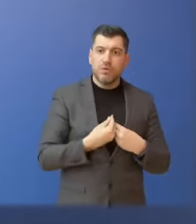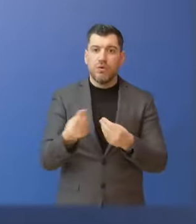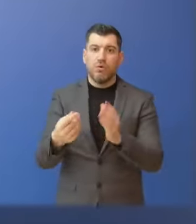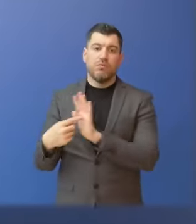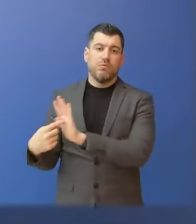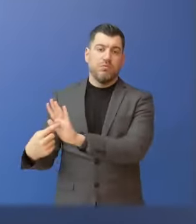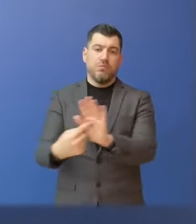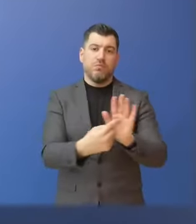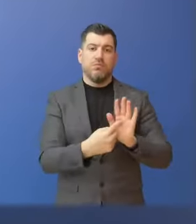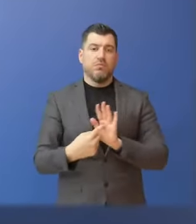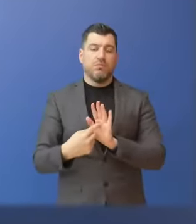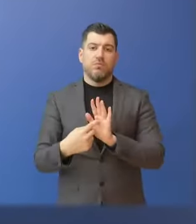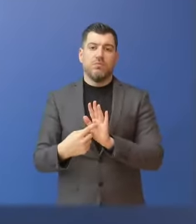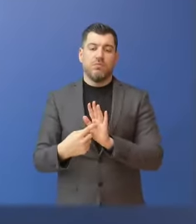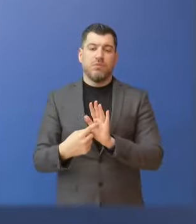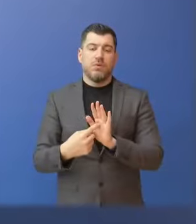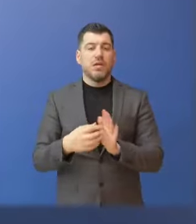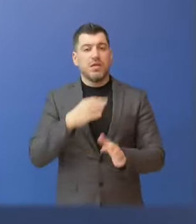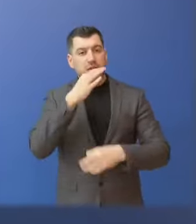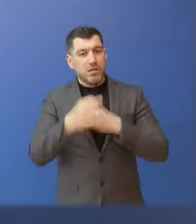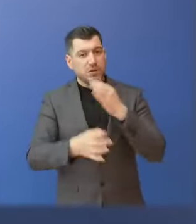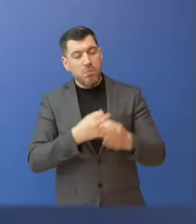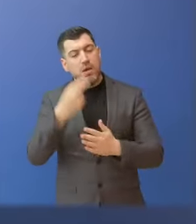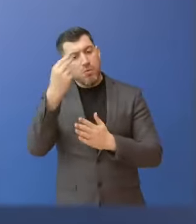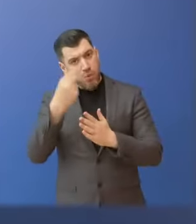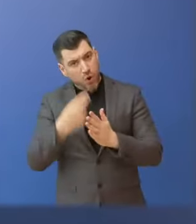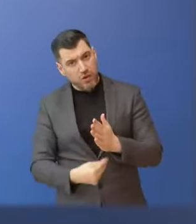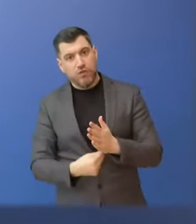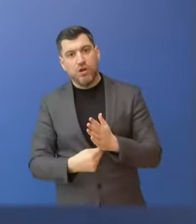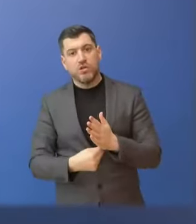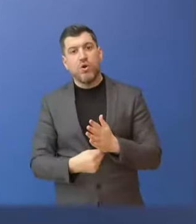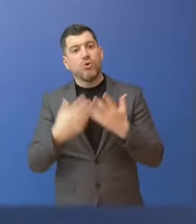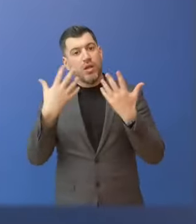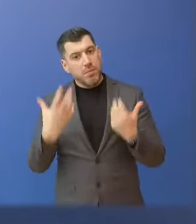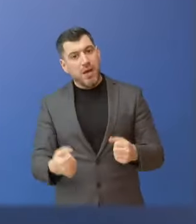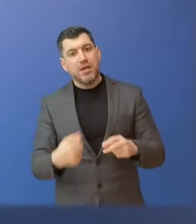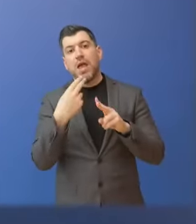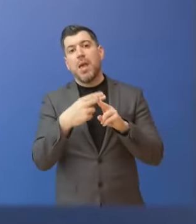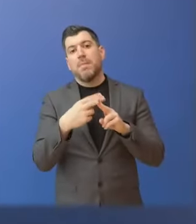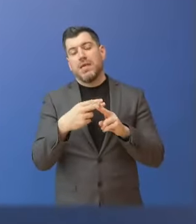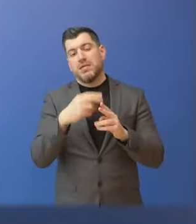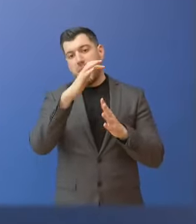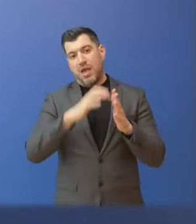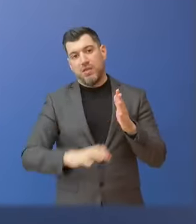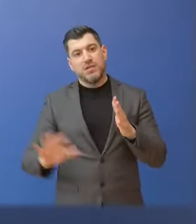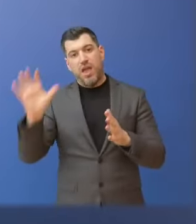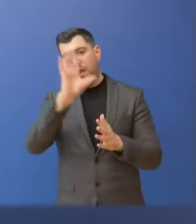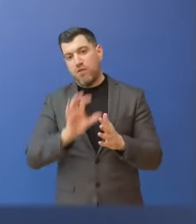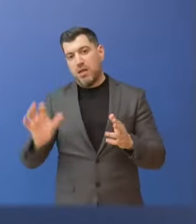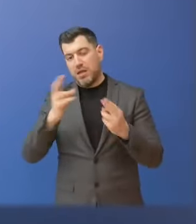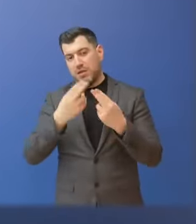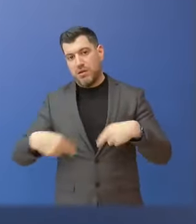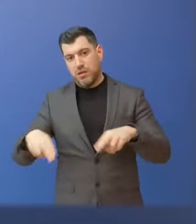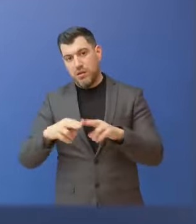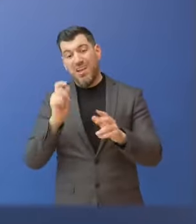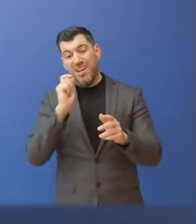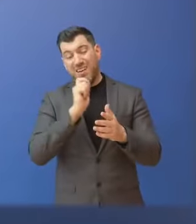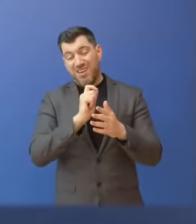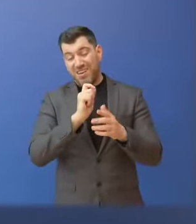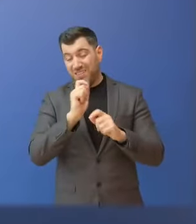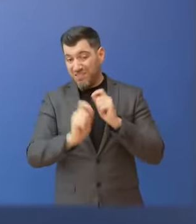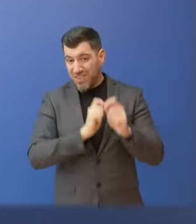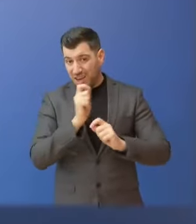ελευθερίας του τύπου και όλων των συναφών ζητημάτων επαναλαμβάνω υπάρχει επίσημη έκθεση της ευρωπαϊκής επιτροπής συντάσσετε για όλα τα